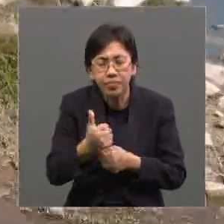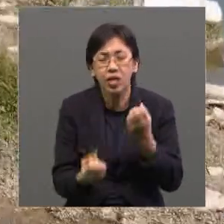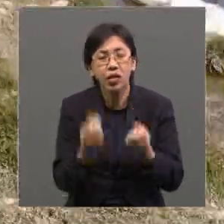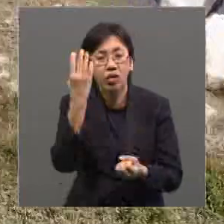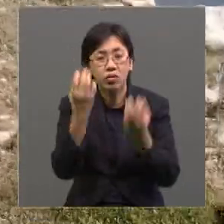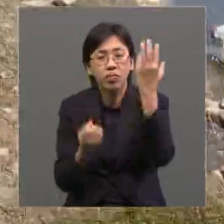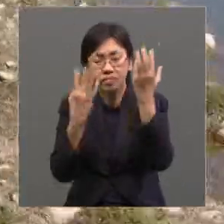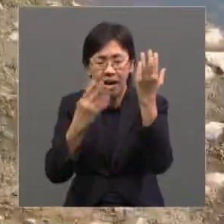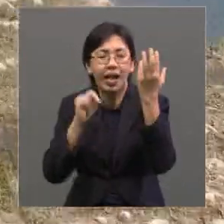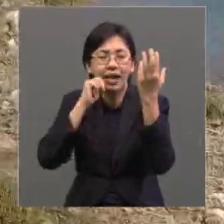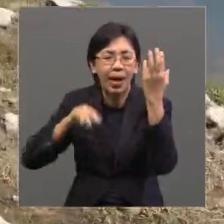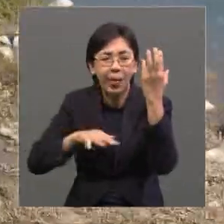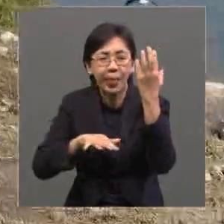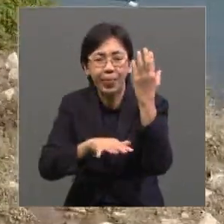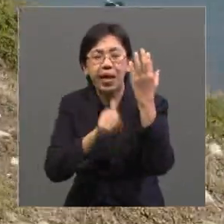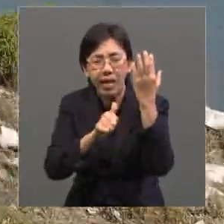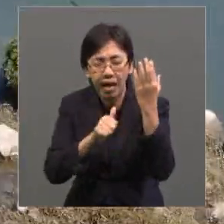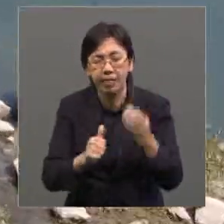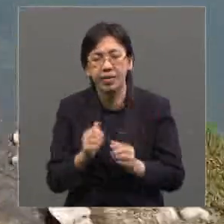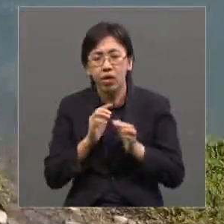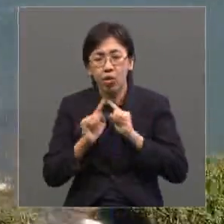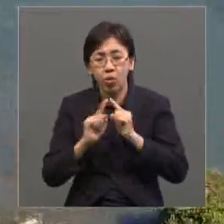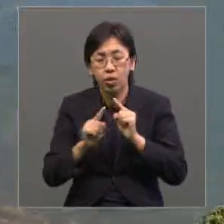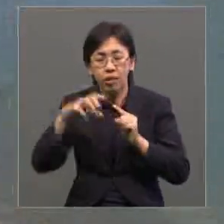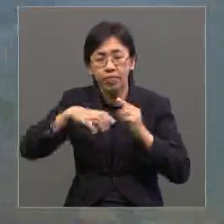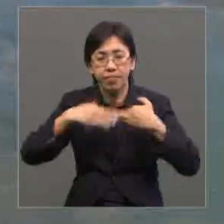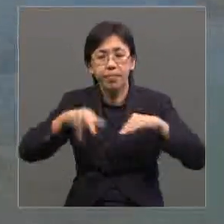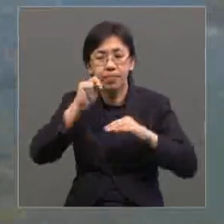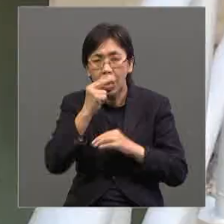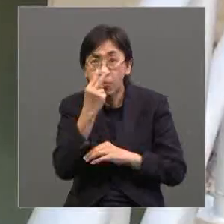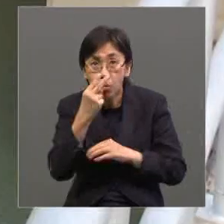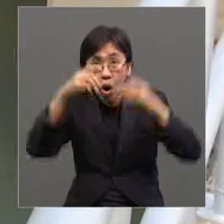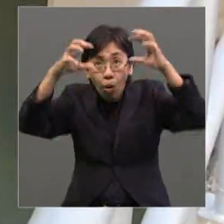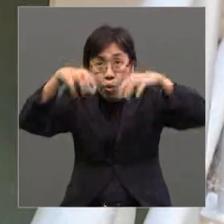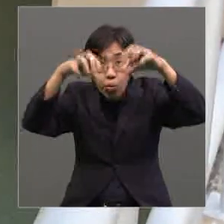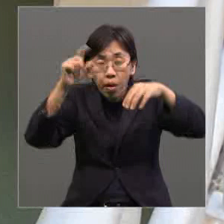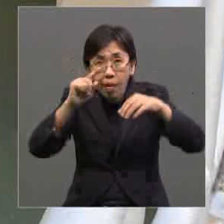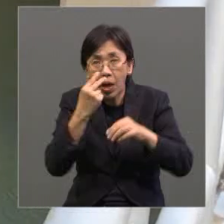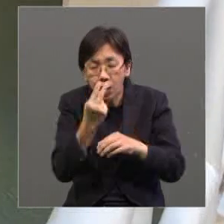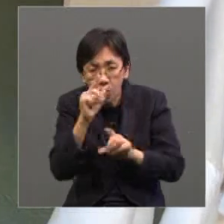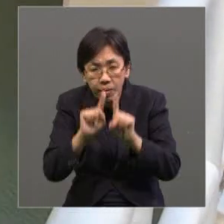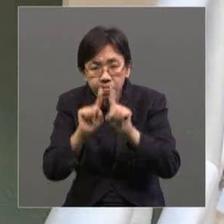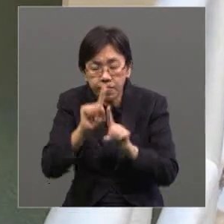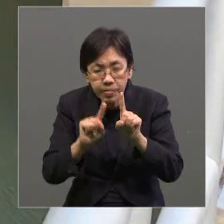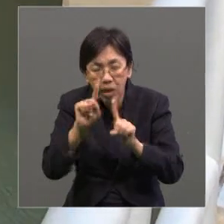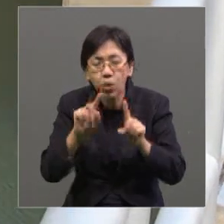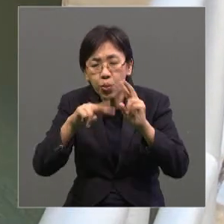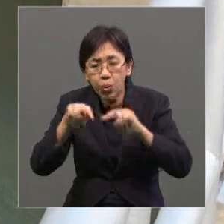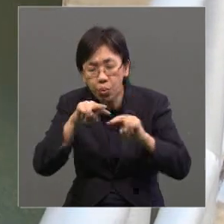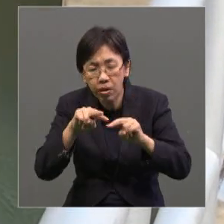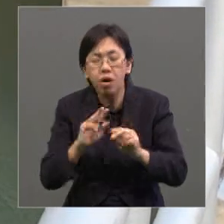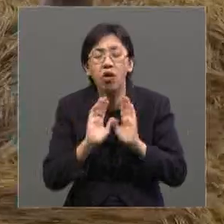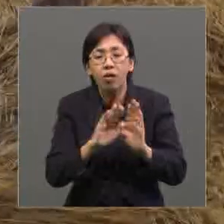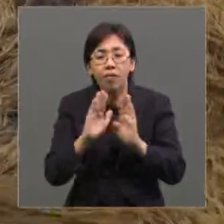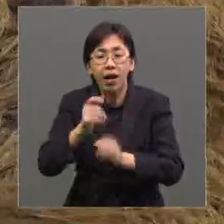ต้นก็เลยกำชับโครงการชลประทานทั่วประเทศให้ติดตามสภาพอากาศและปริมาณฝนอย่างใกล้ชิดค่ะจึงฝากประกาศไปถึง